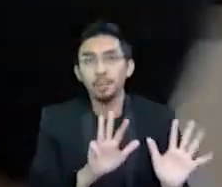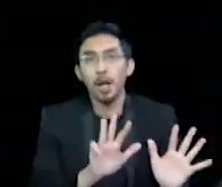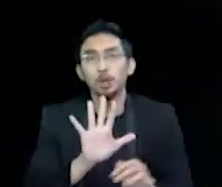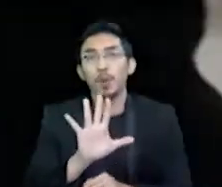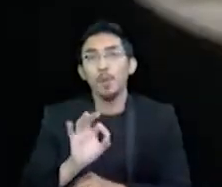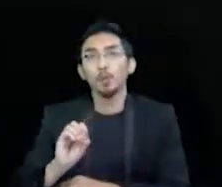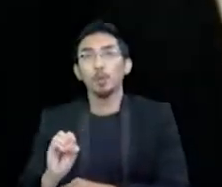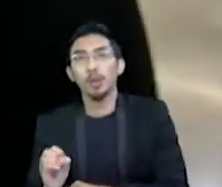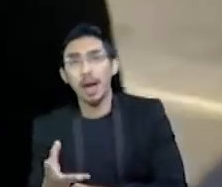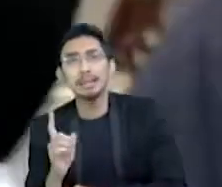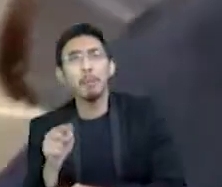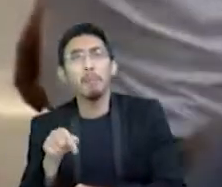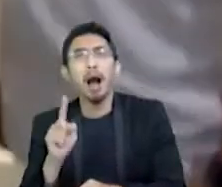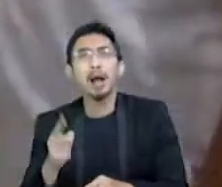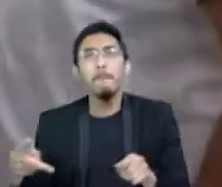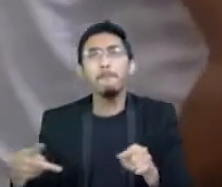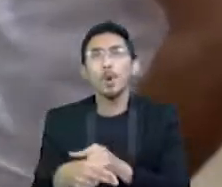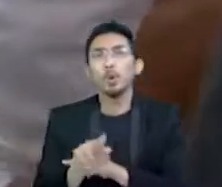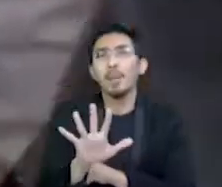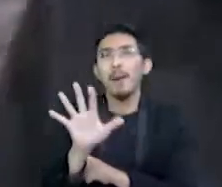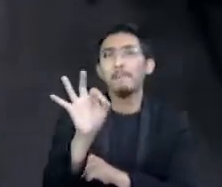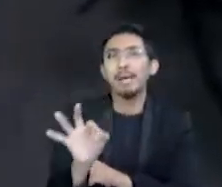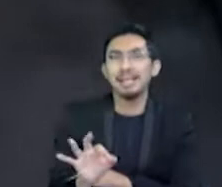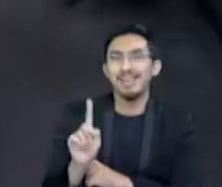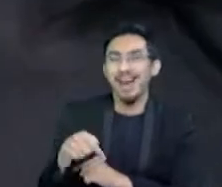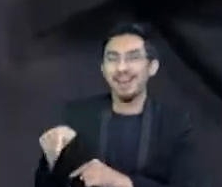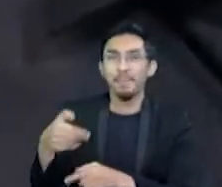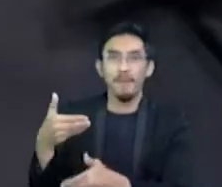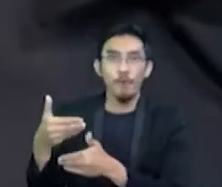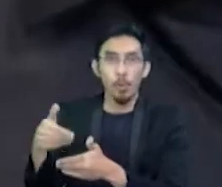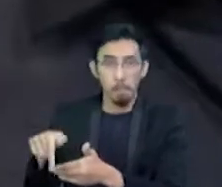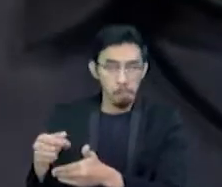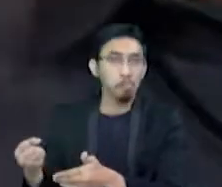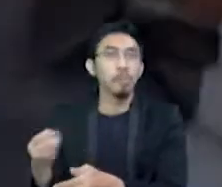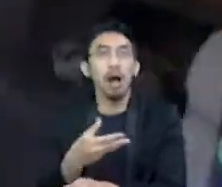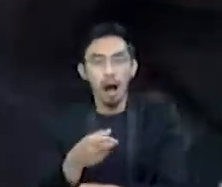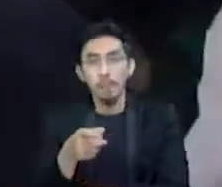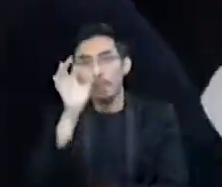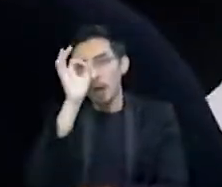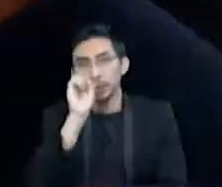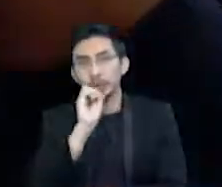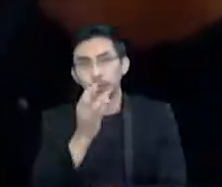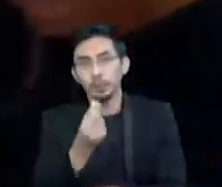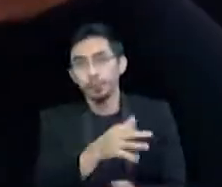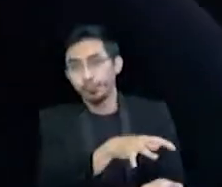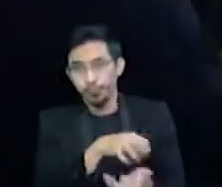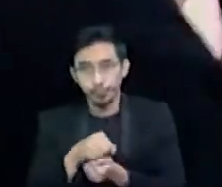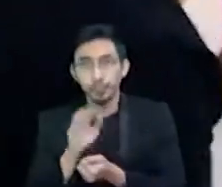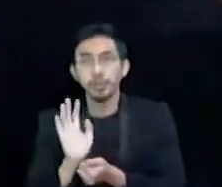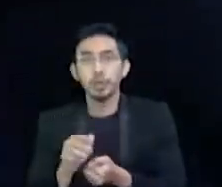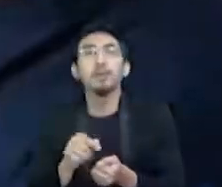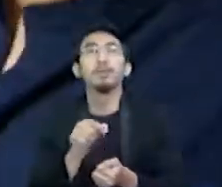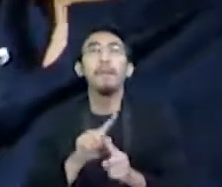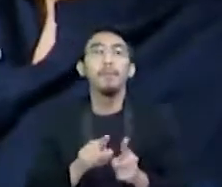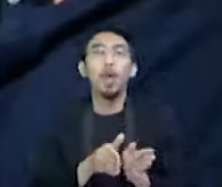rupiah karena adanya potongan 5% dari platform. Sebelumnya Bareskrim Mabes Polri akan menyita uang tersebut namun tertunda karena